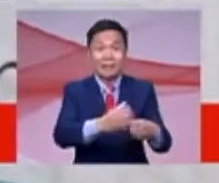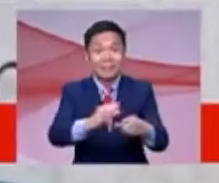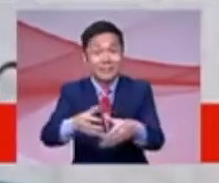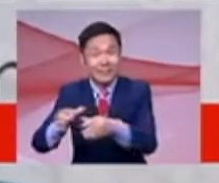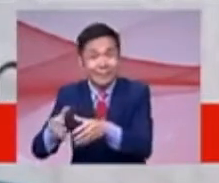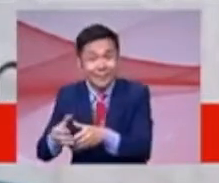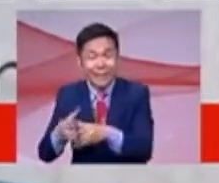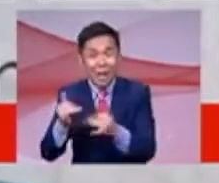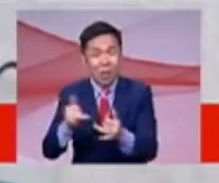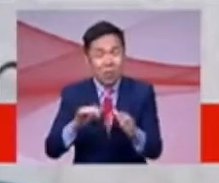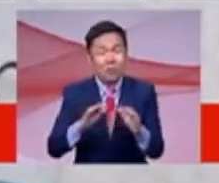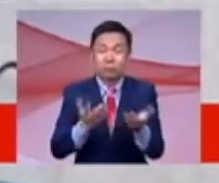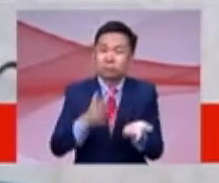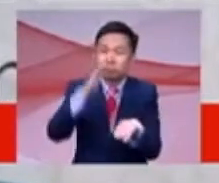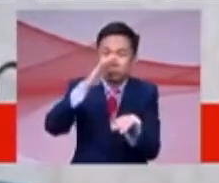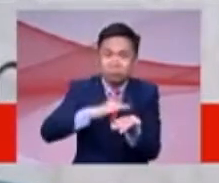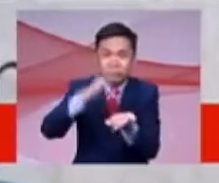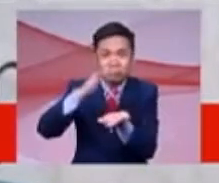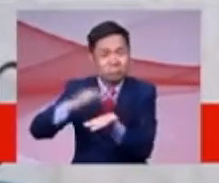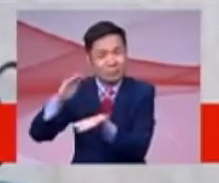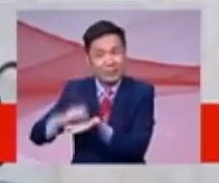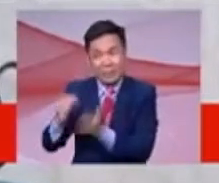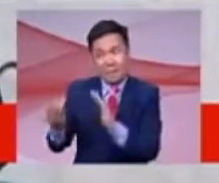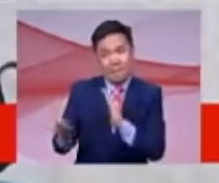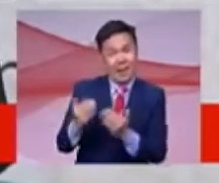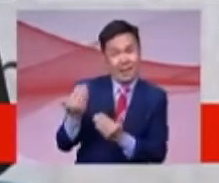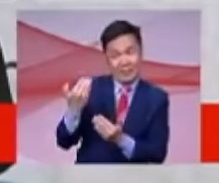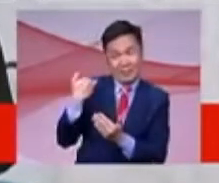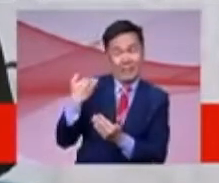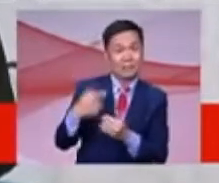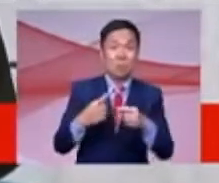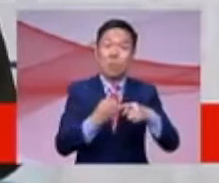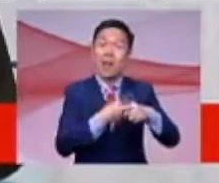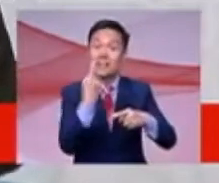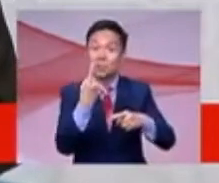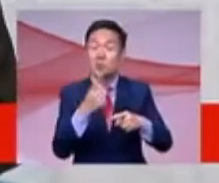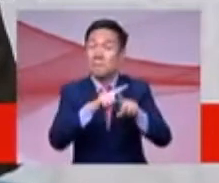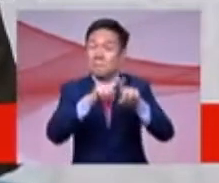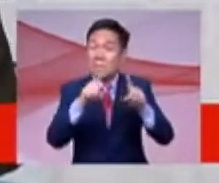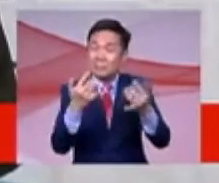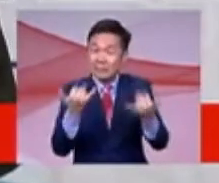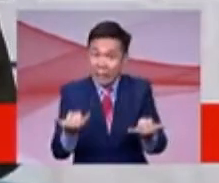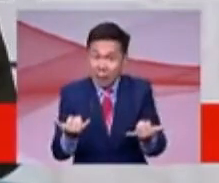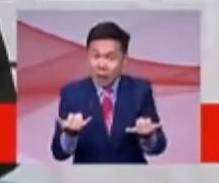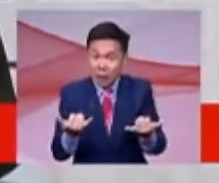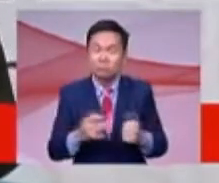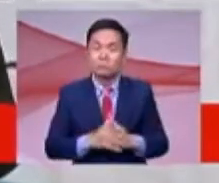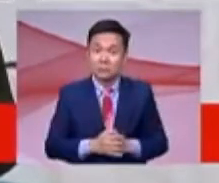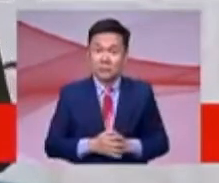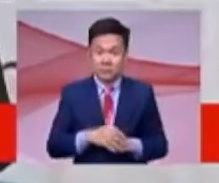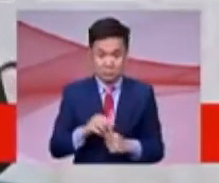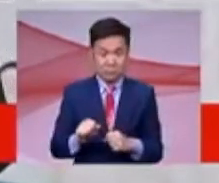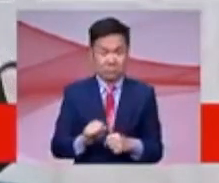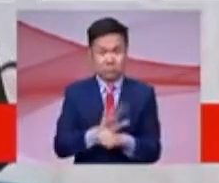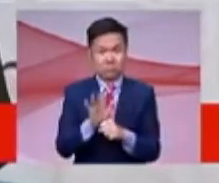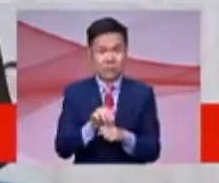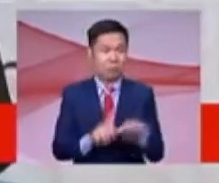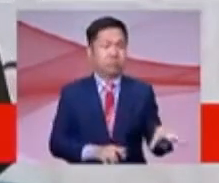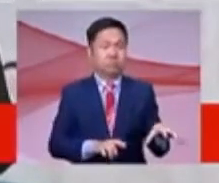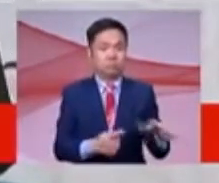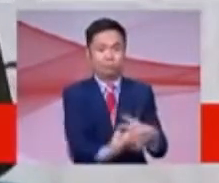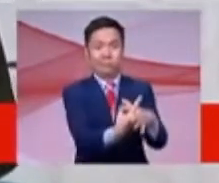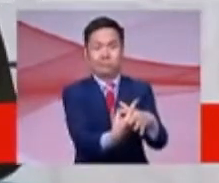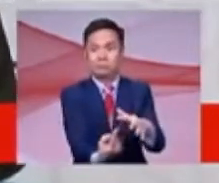semakin berkurangan dibandingkan pada awal tahun ini, tapi sekarang ini kebanyakan kes adalah sporadik